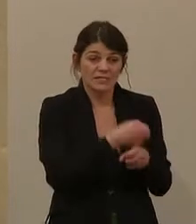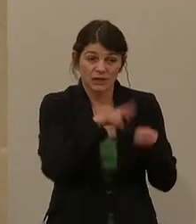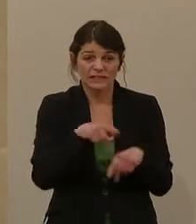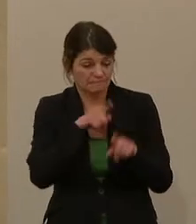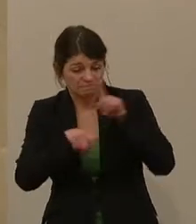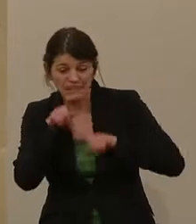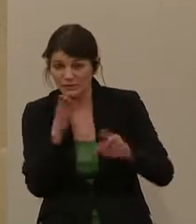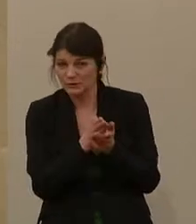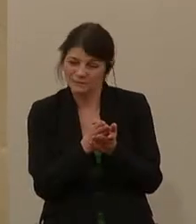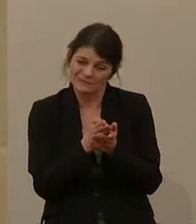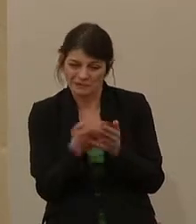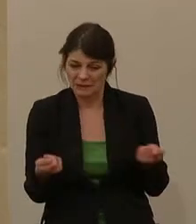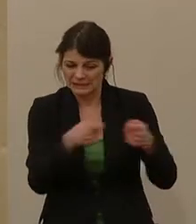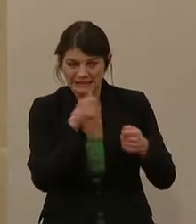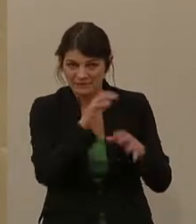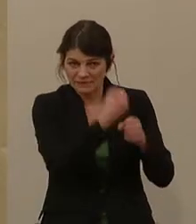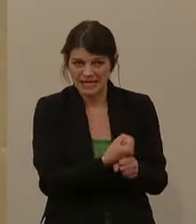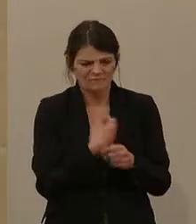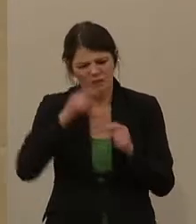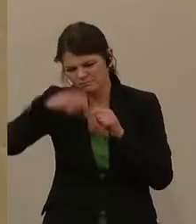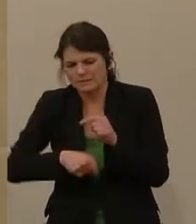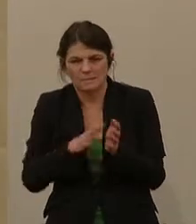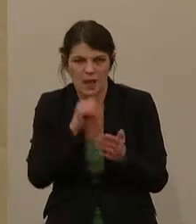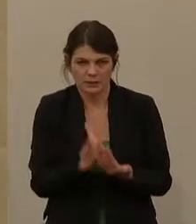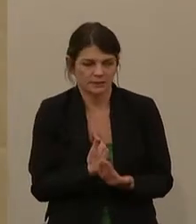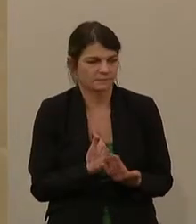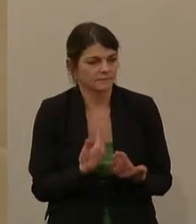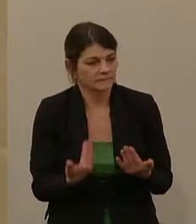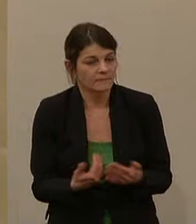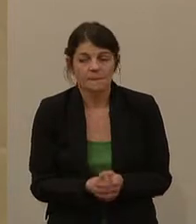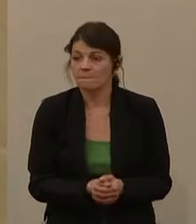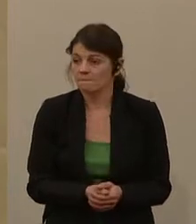geäußert werden. Ich will da gar nicht so sehr ins Detail gehen.